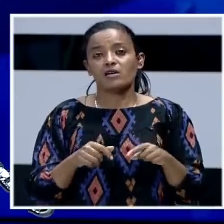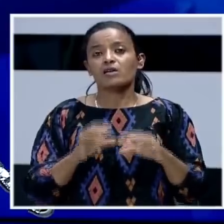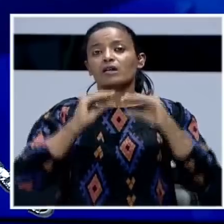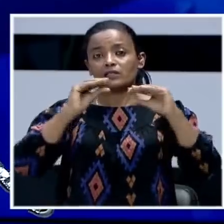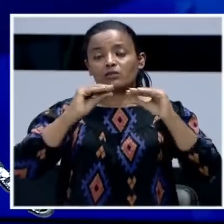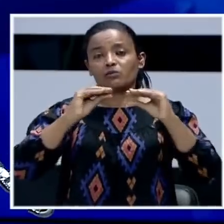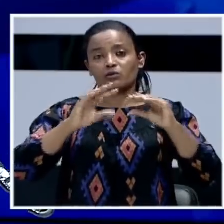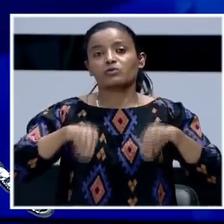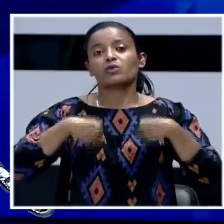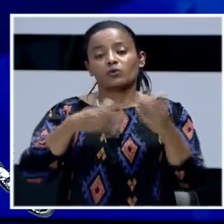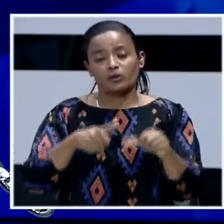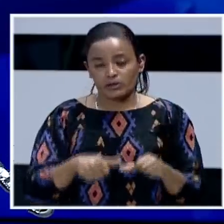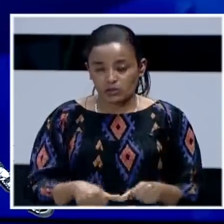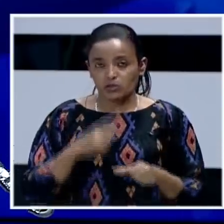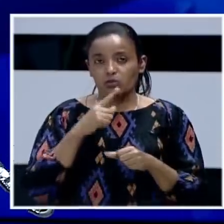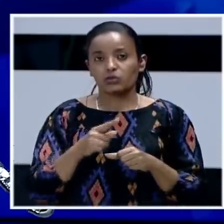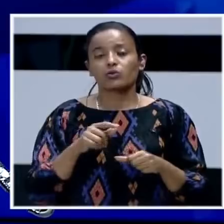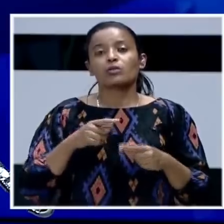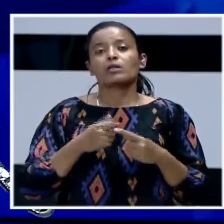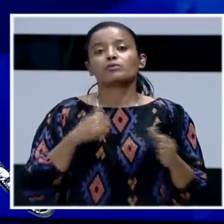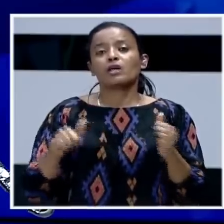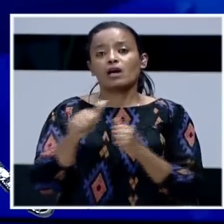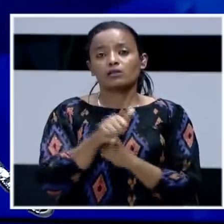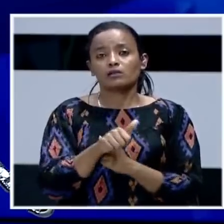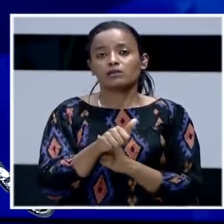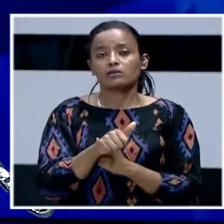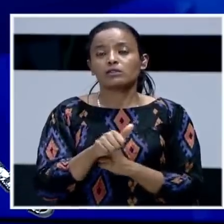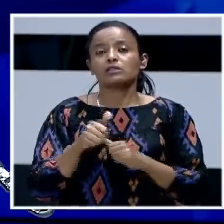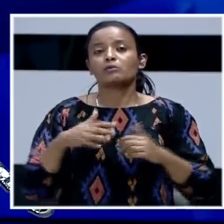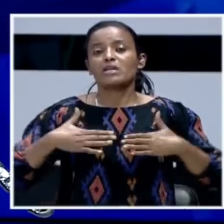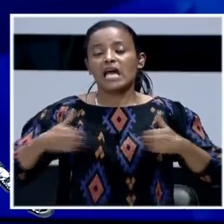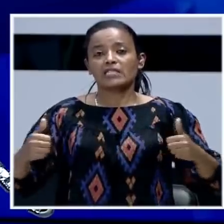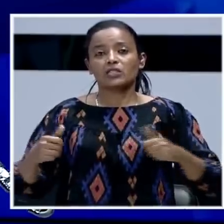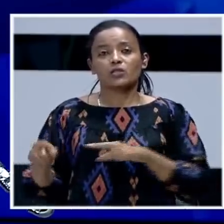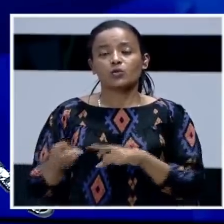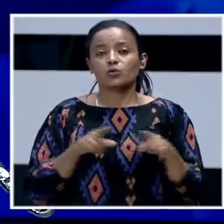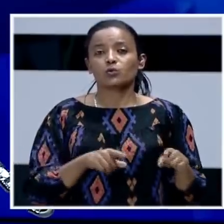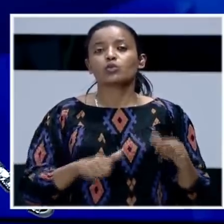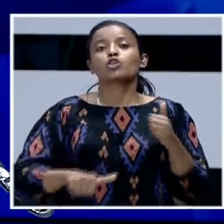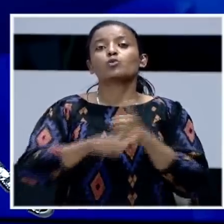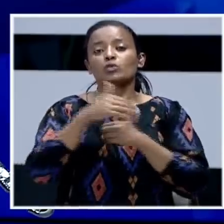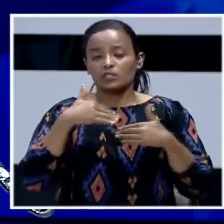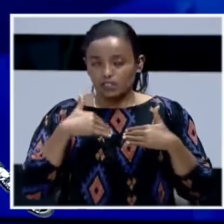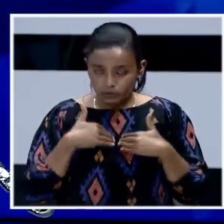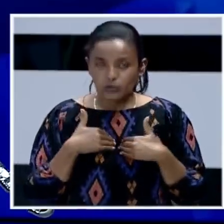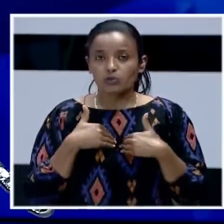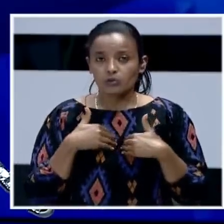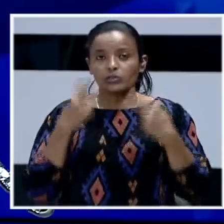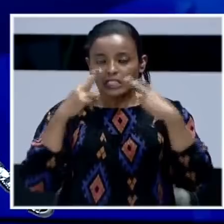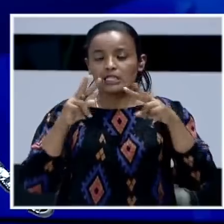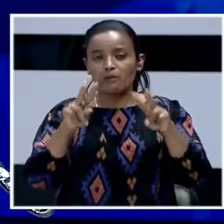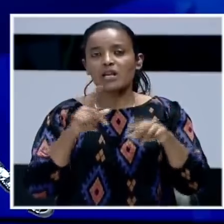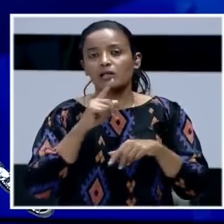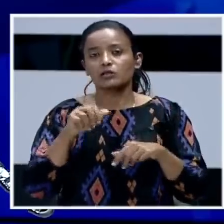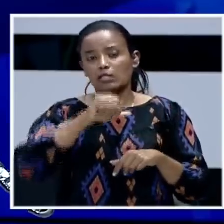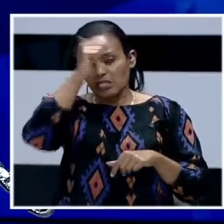استمرتات ناتوهاب صنيحي كاوزو حليفو على نمنا اسيون يغد خمزو لوخا زملاخت نغري